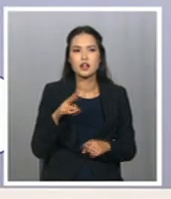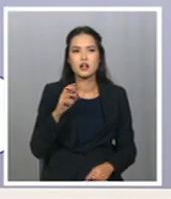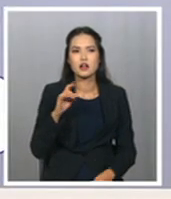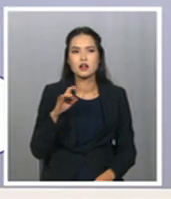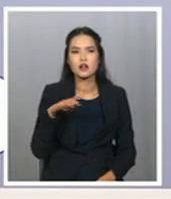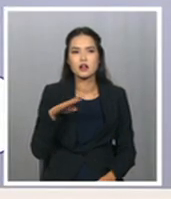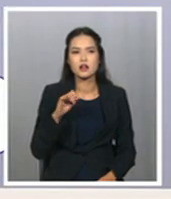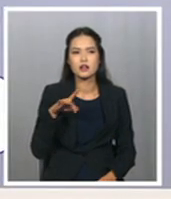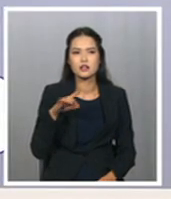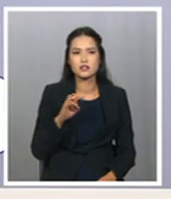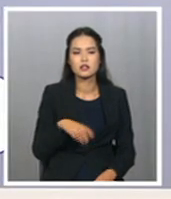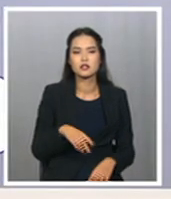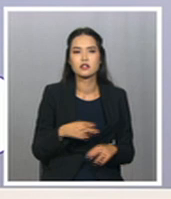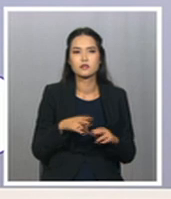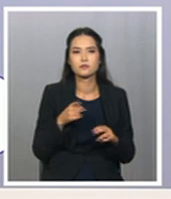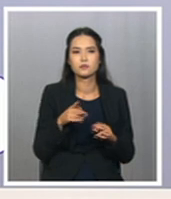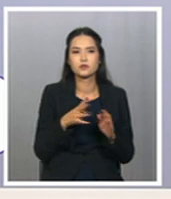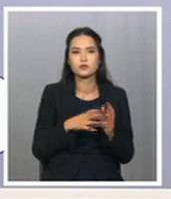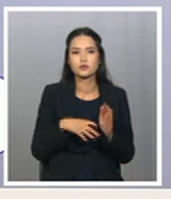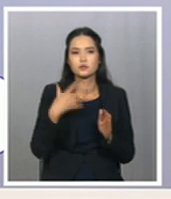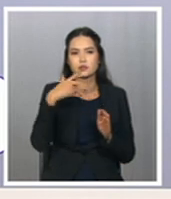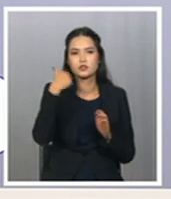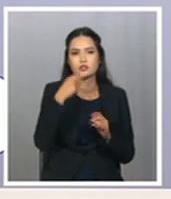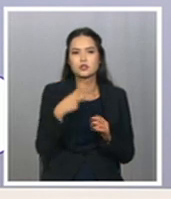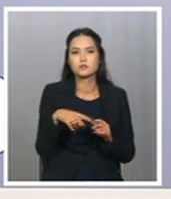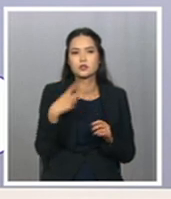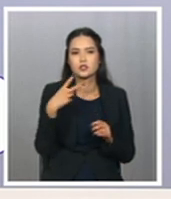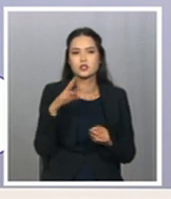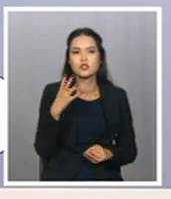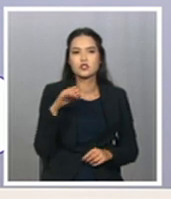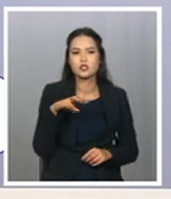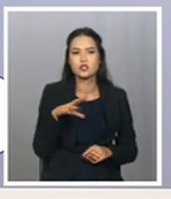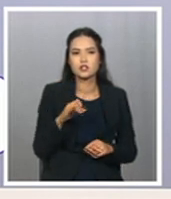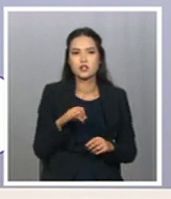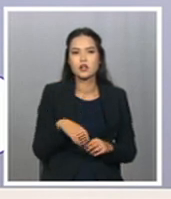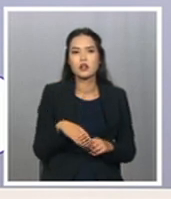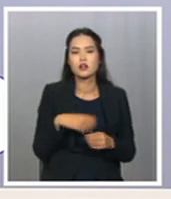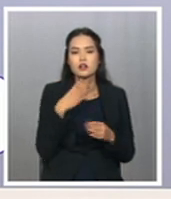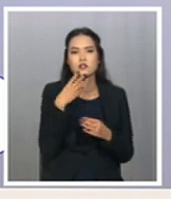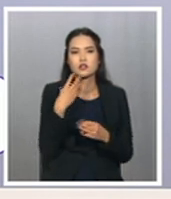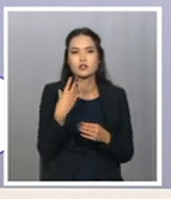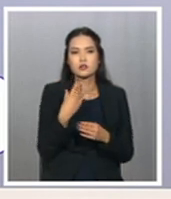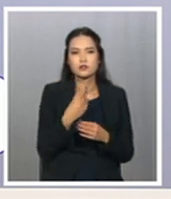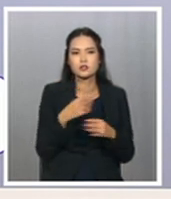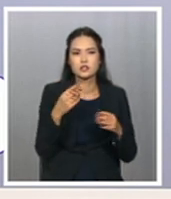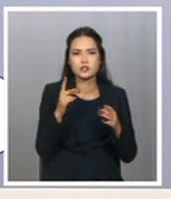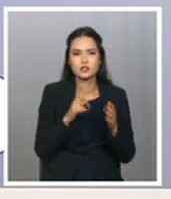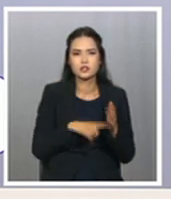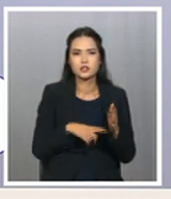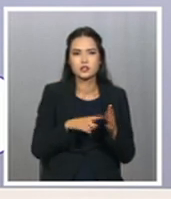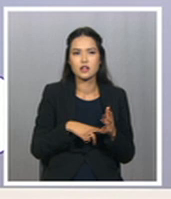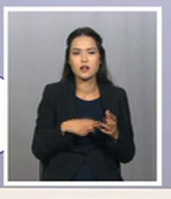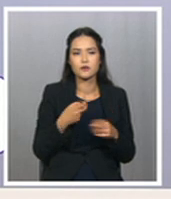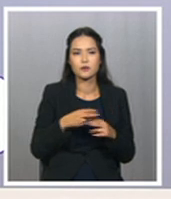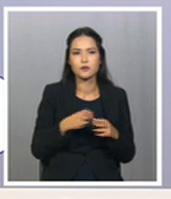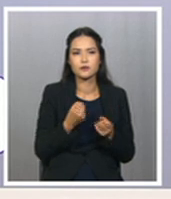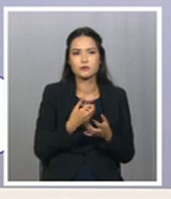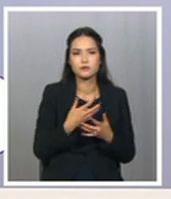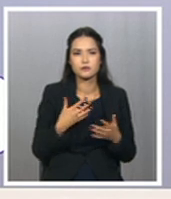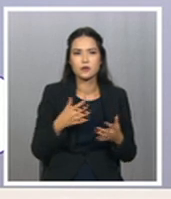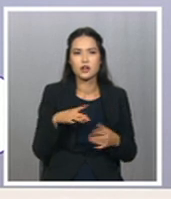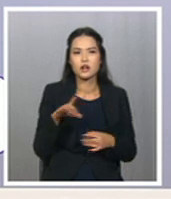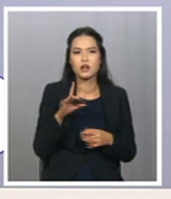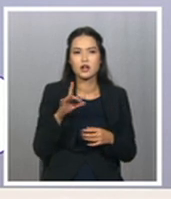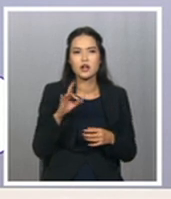жеткізіп, 1905 жылдың 22 шілдесінде Темірғали Нүрекенов орыс тіліне аударып, оның бір данасын Ресей